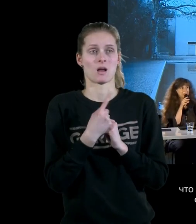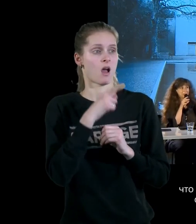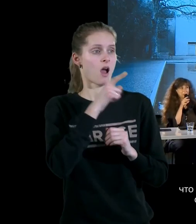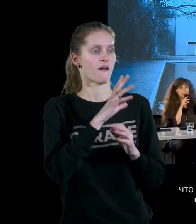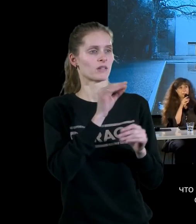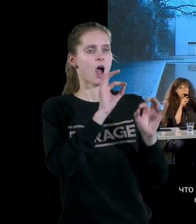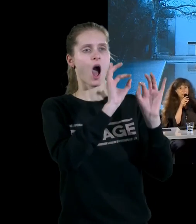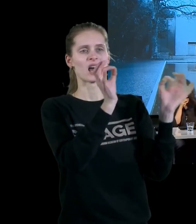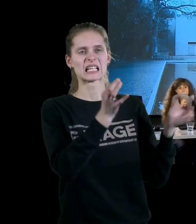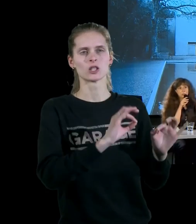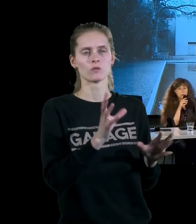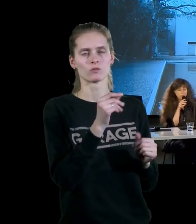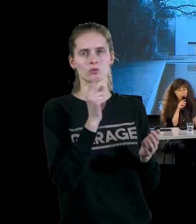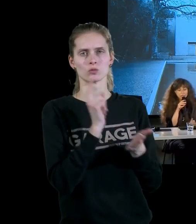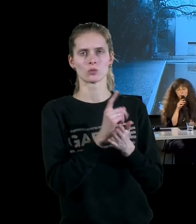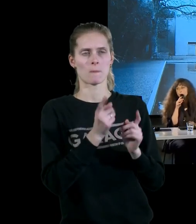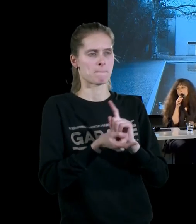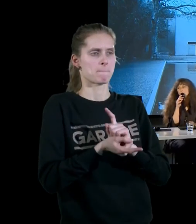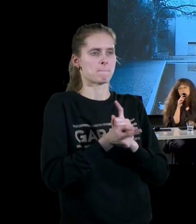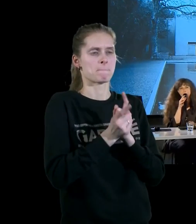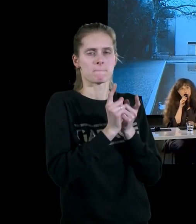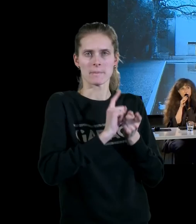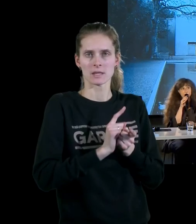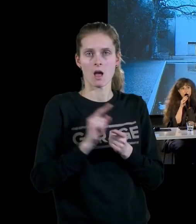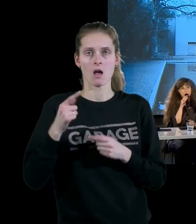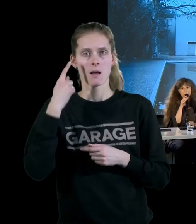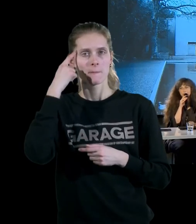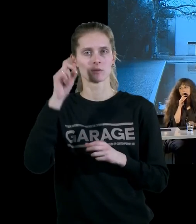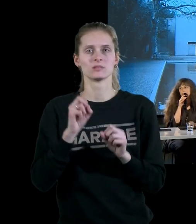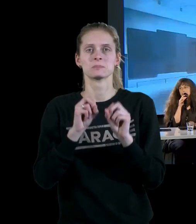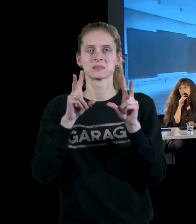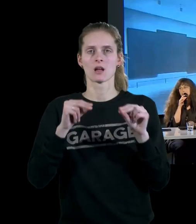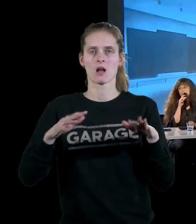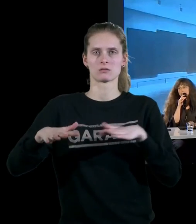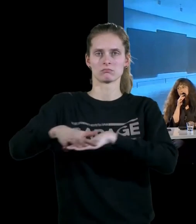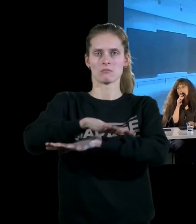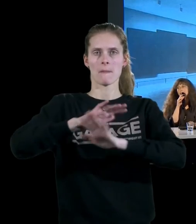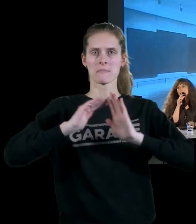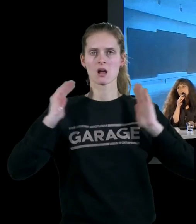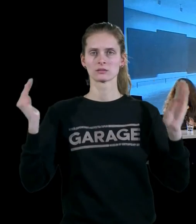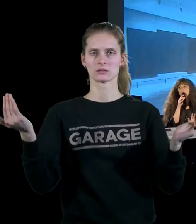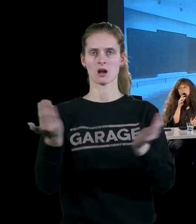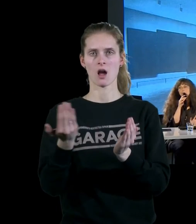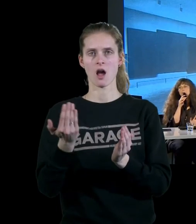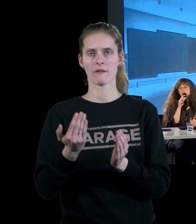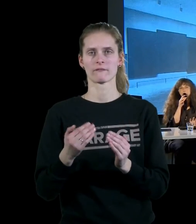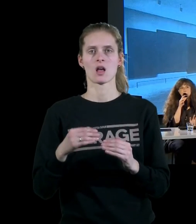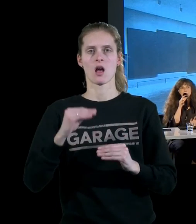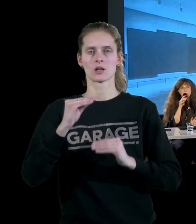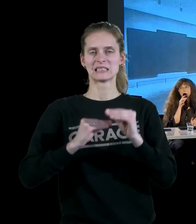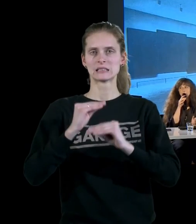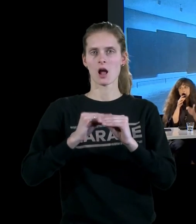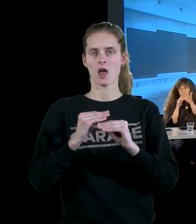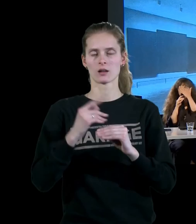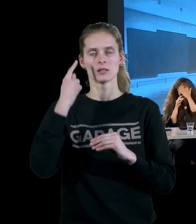под свои эти фрески, под свои эти полотна, он придумал специальное пространство. Это действительно тотальная инсталляция. Придумал свет, причем